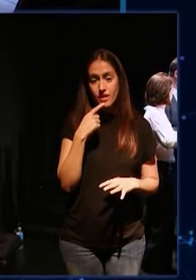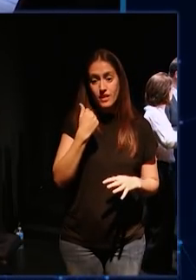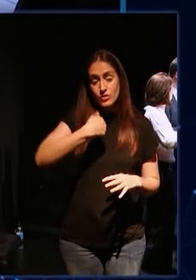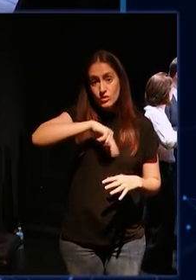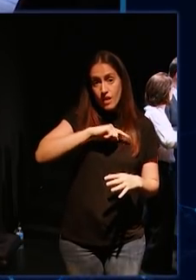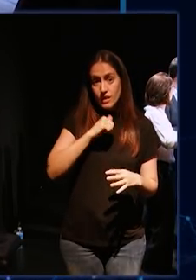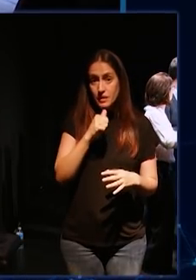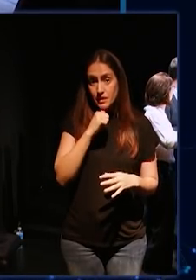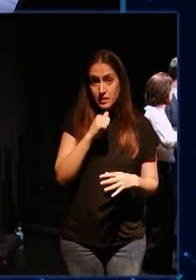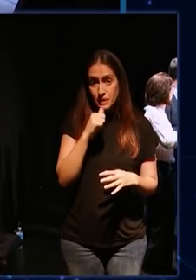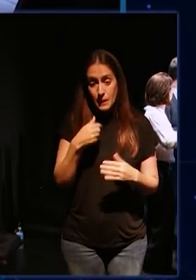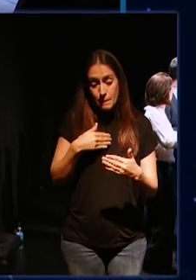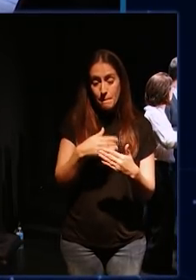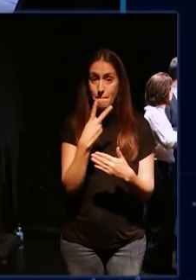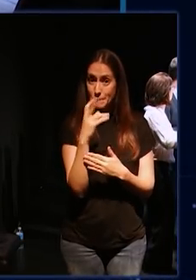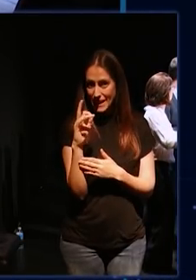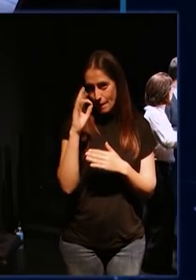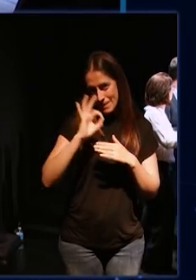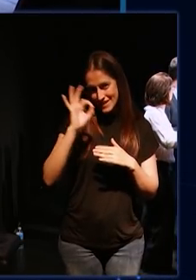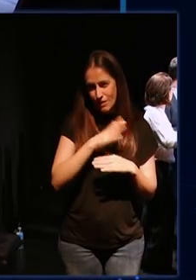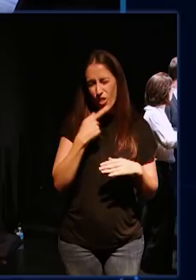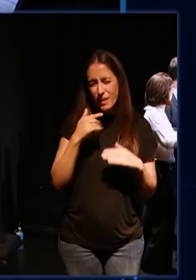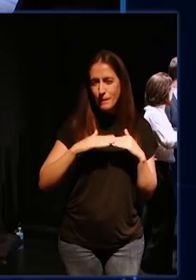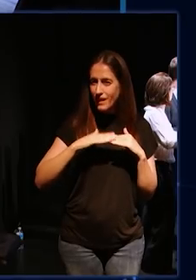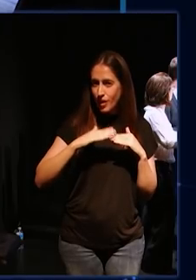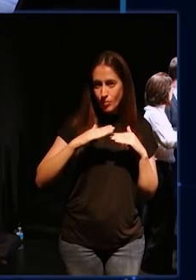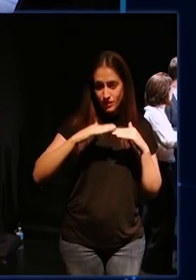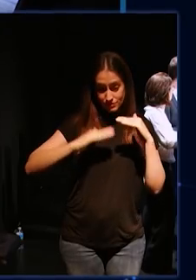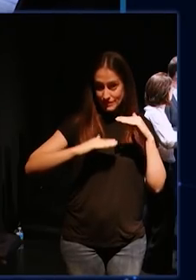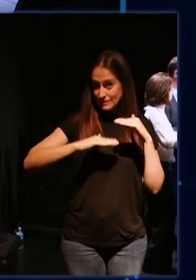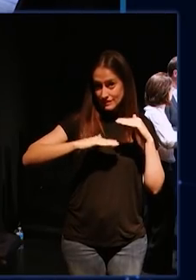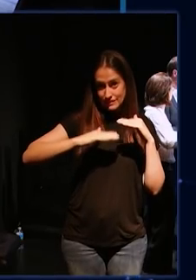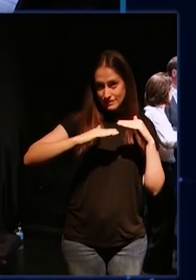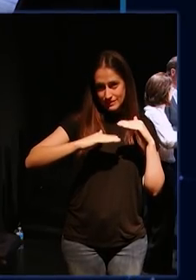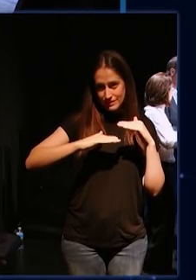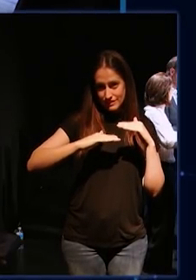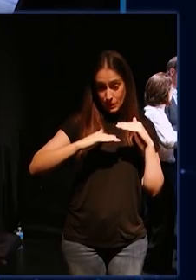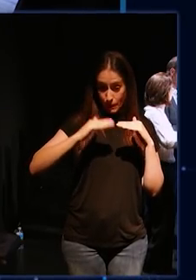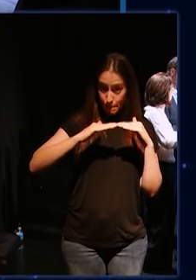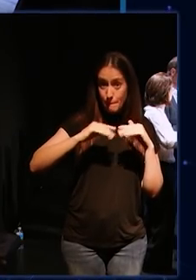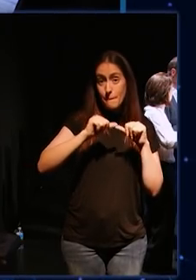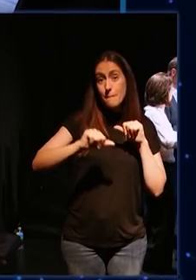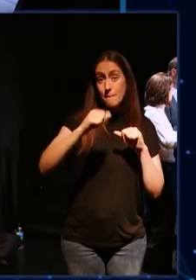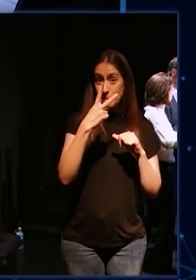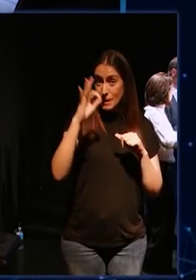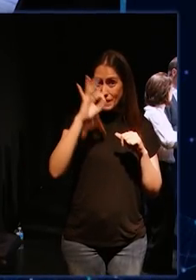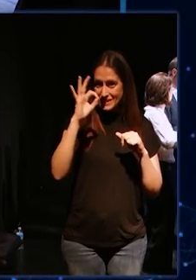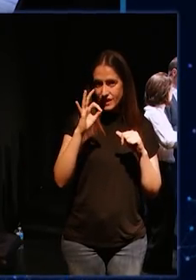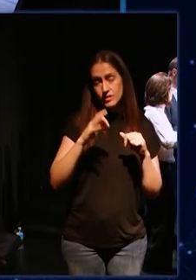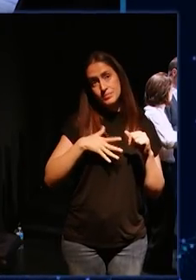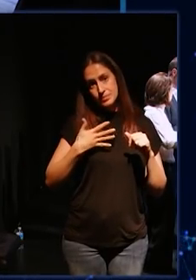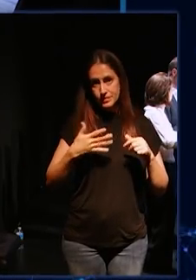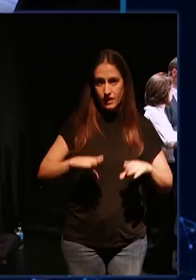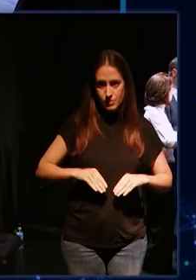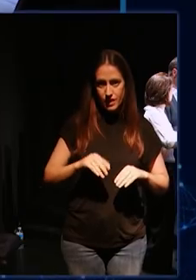d'apropar-nos al 20%, que seria el mínim exigible. Estem a les beceroles, començaria a ser raonable a partir d'aquest 20%, i anem amb retard a